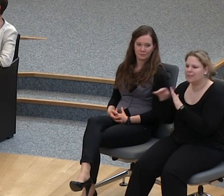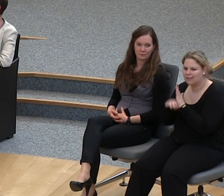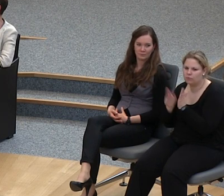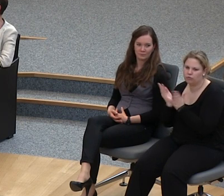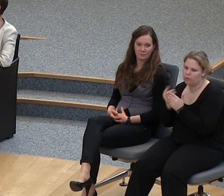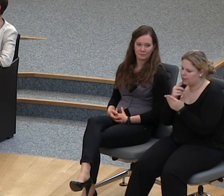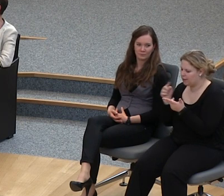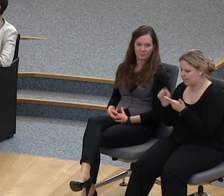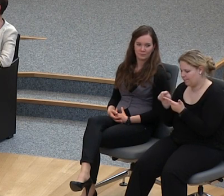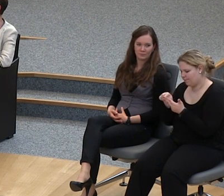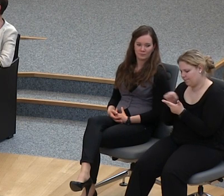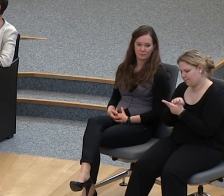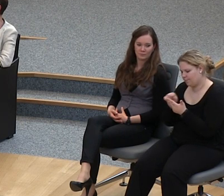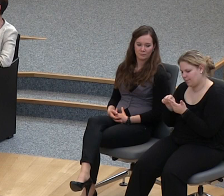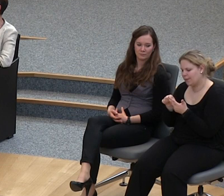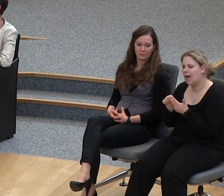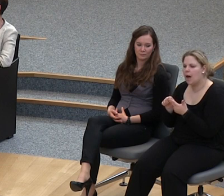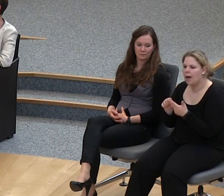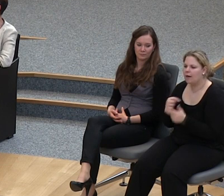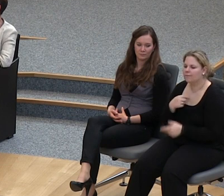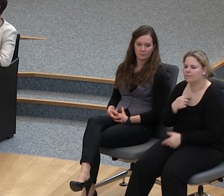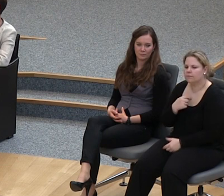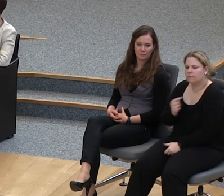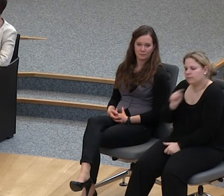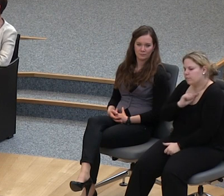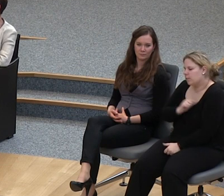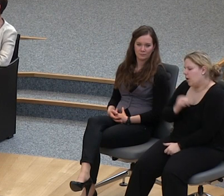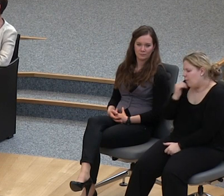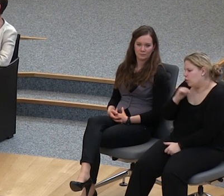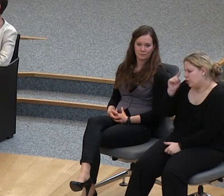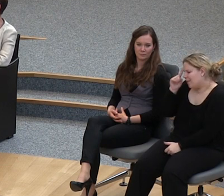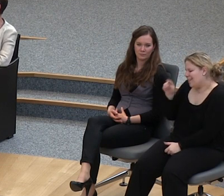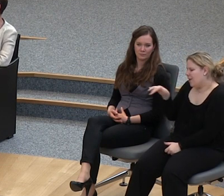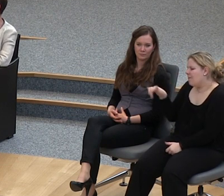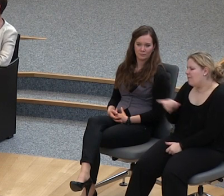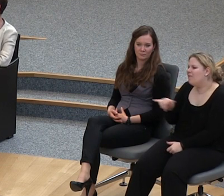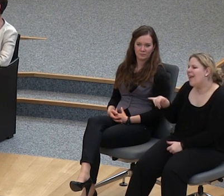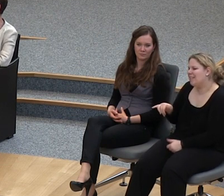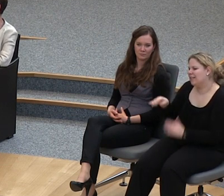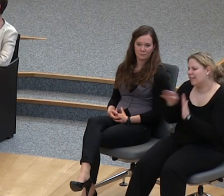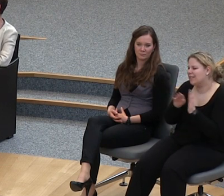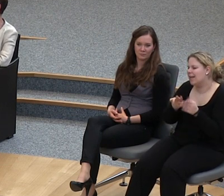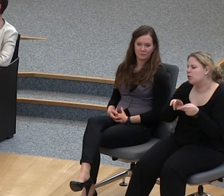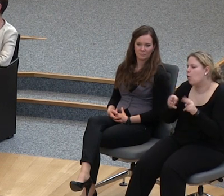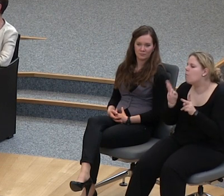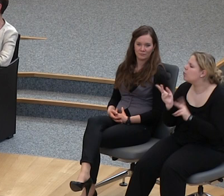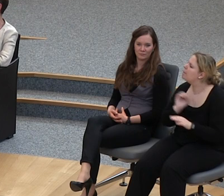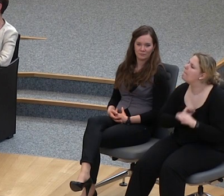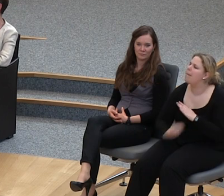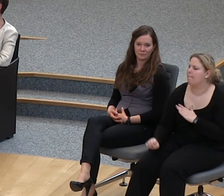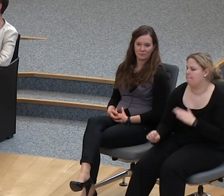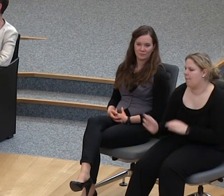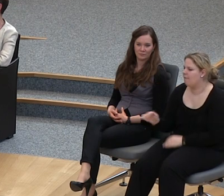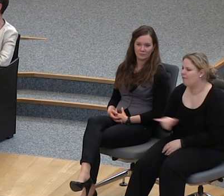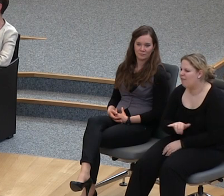Welche wesentlichen gesetzlichen Veränderungen müssen schleunigst erfolgen? Also ich habe ja eben hier schon gehört, und